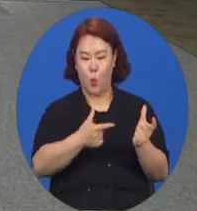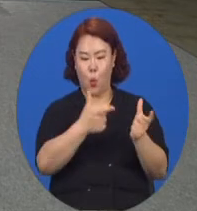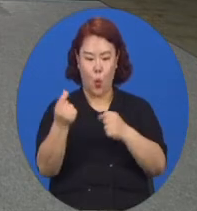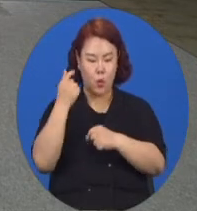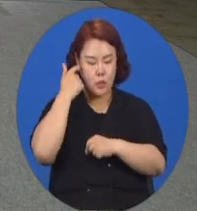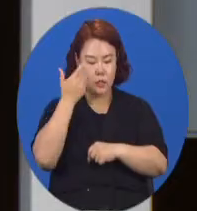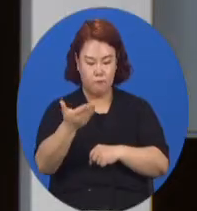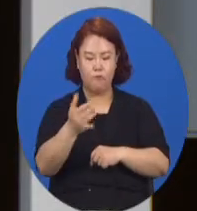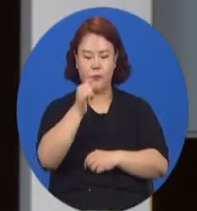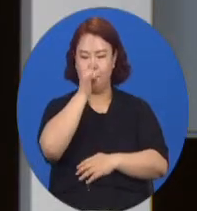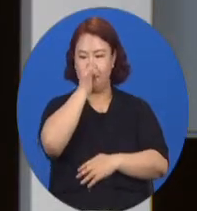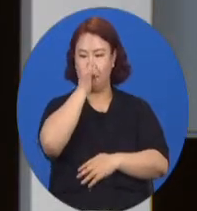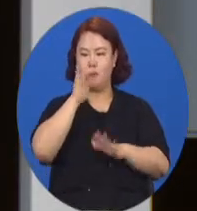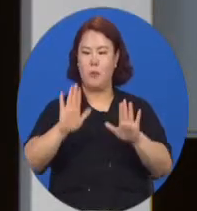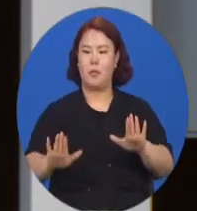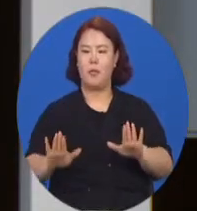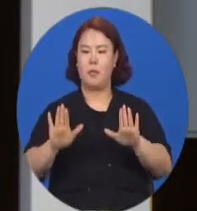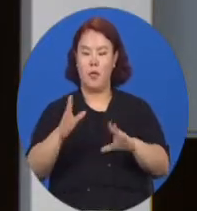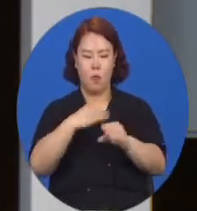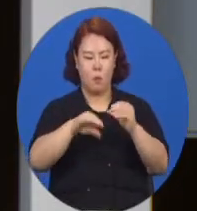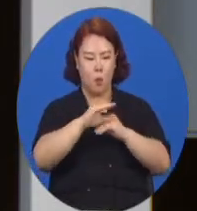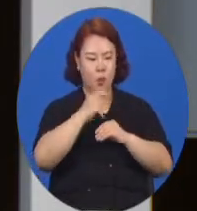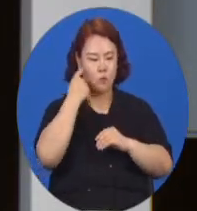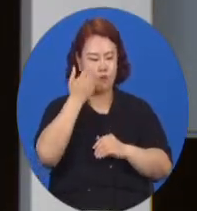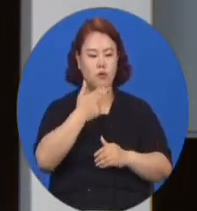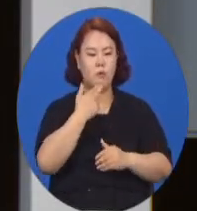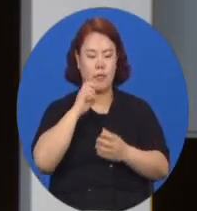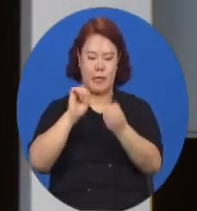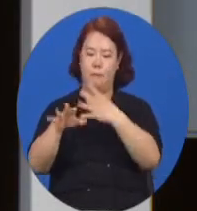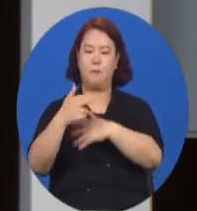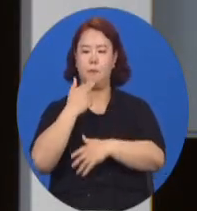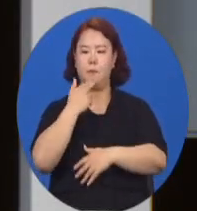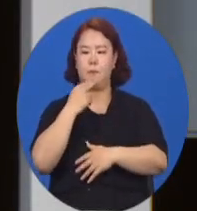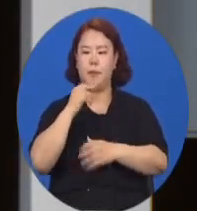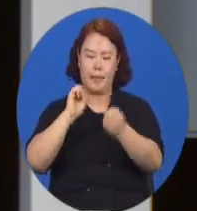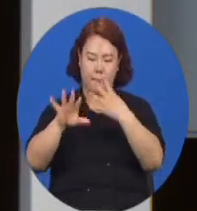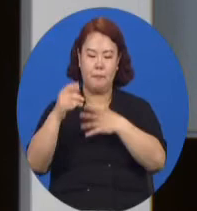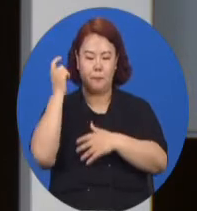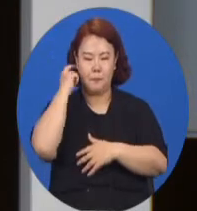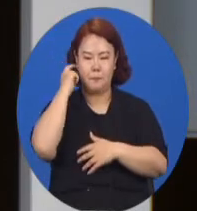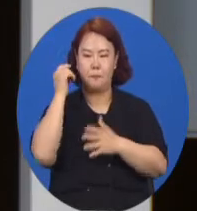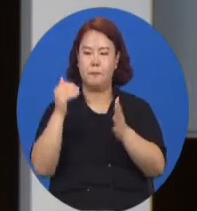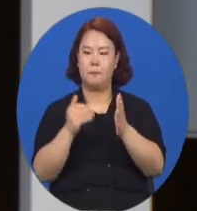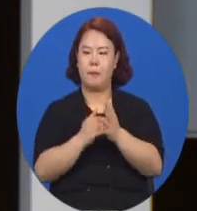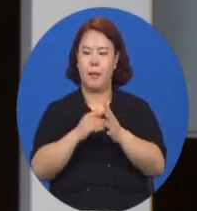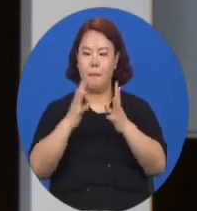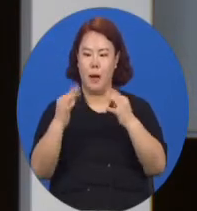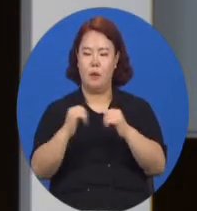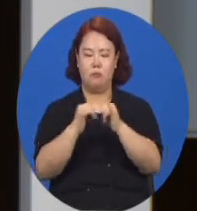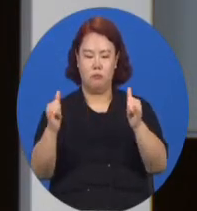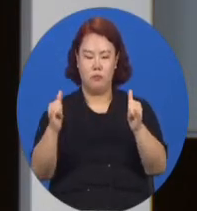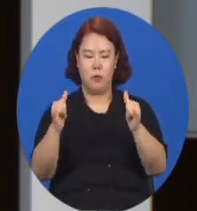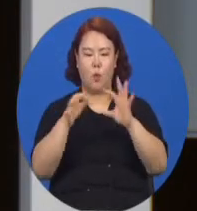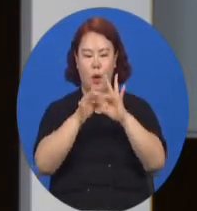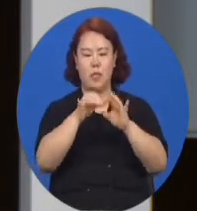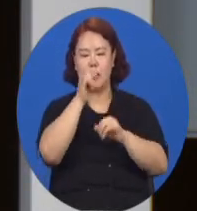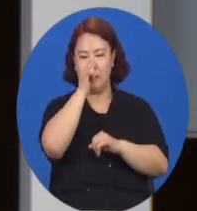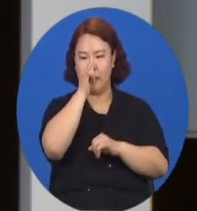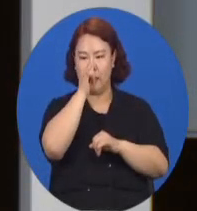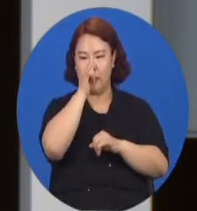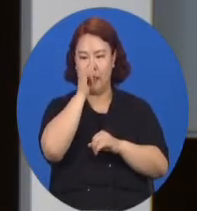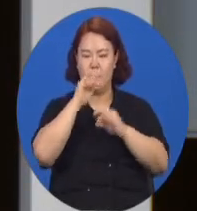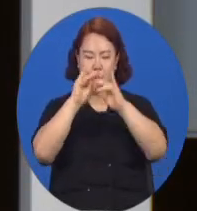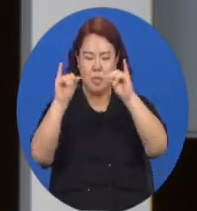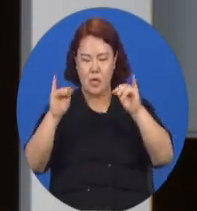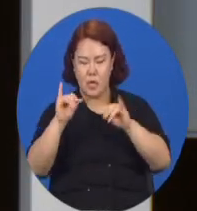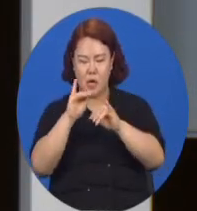질문으로 이어가겠습니다. 이번에는 뭐 추후 보충 질문 없이 답변만 드릴 텐데요. 또 많은 분들이 또 관심 갖고 있는 대기오염, 특히 이제 뭐